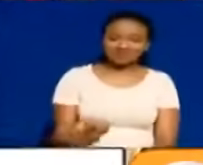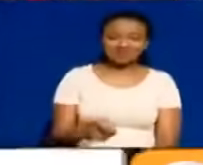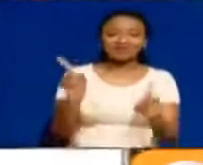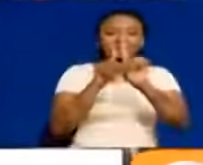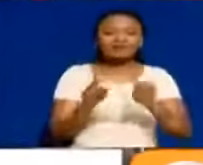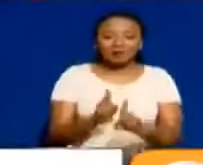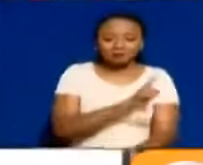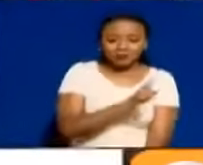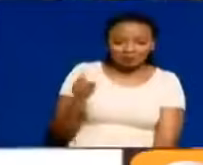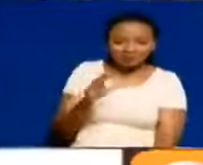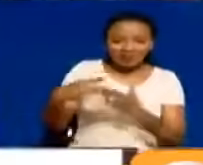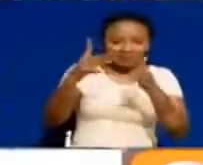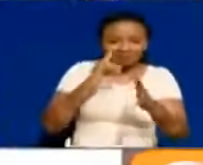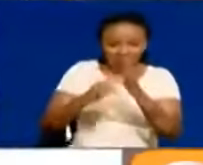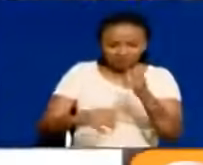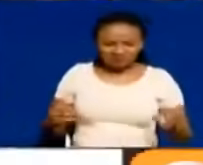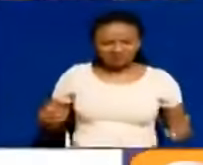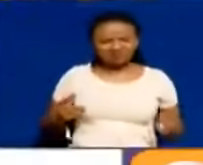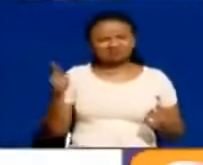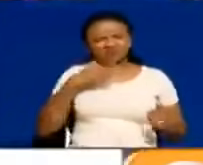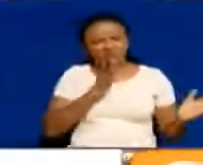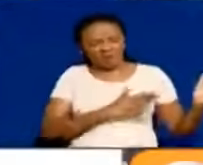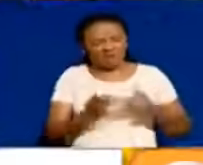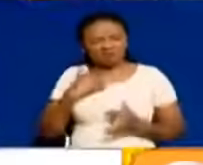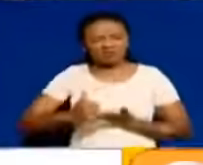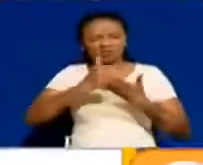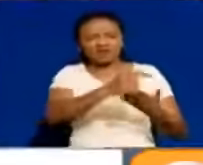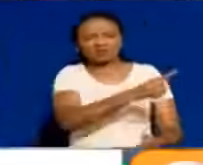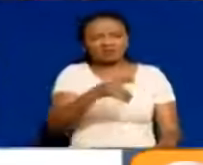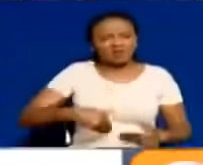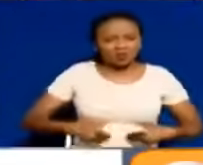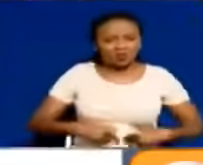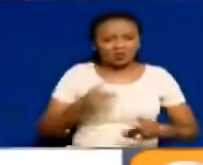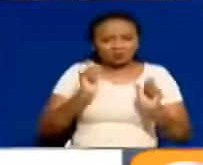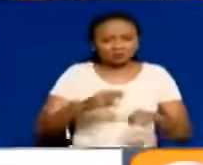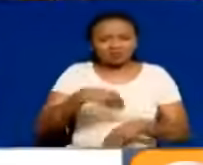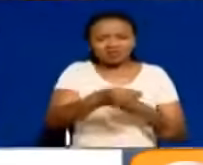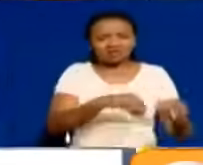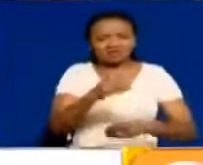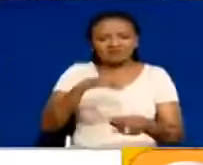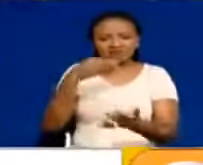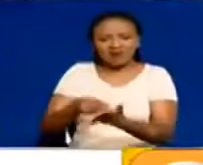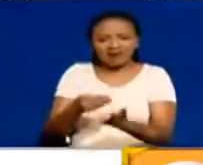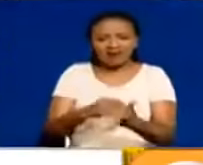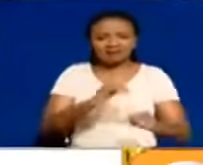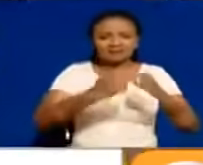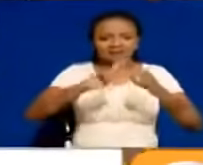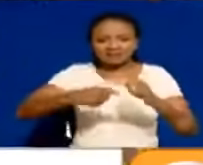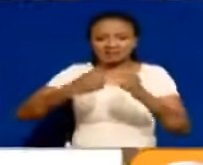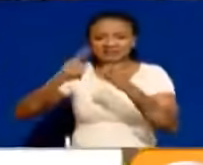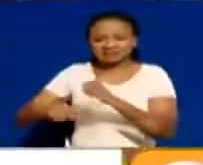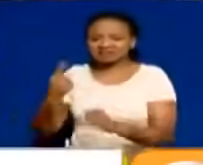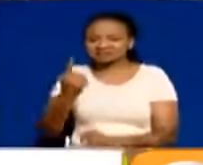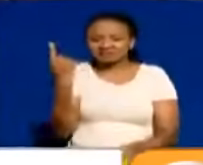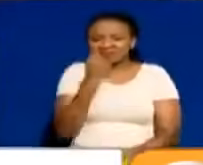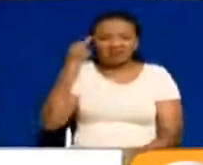viongozi hao walipuuza mpango wa kuwapiga jeki vijana kupitia kiinua mgongo cha shilingi 6,000 kila mwezi, akisema ni njama ya kuwashawishi